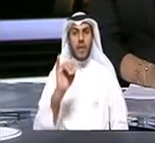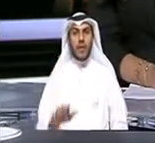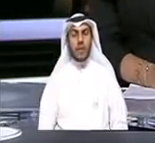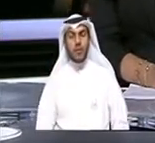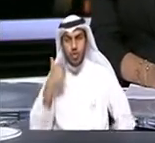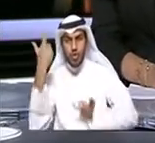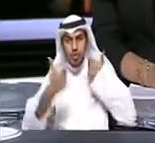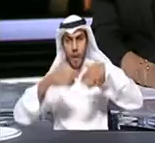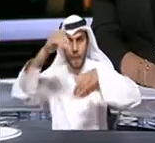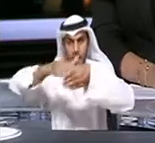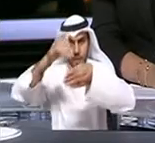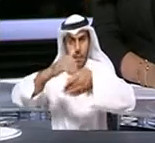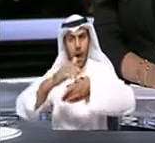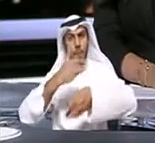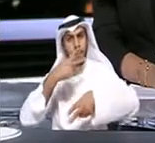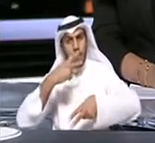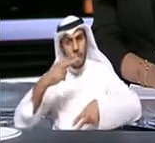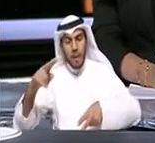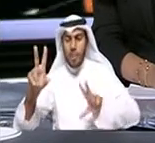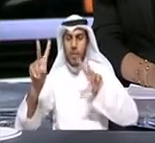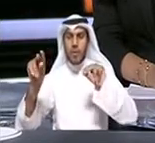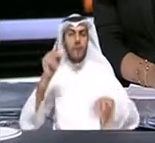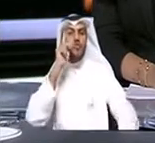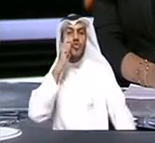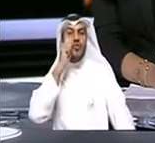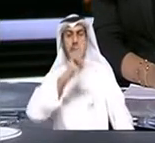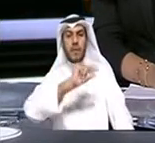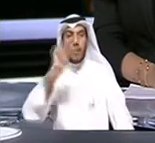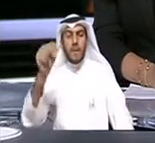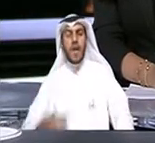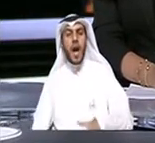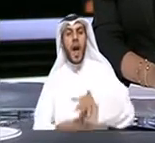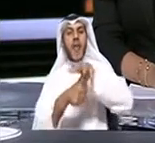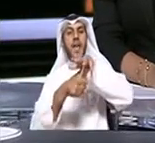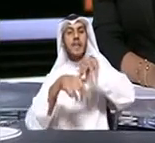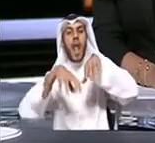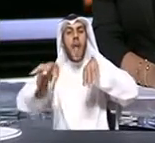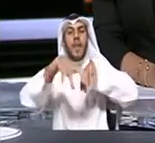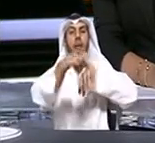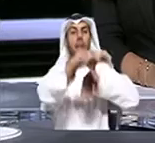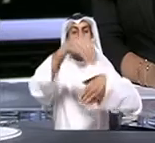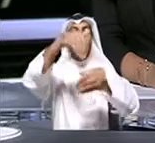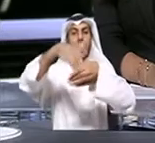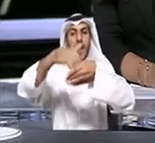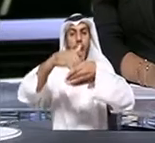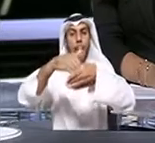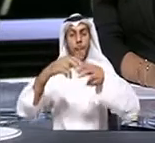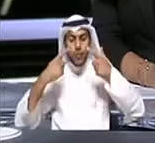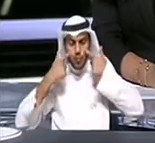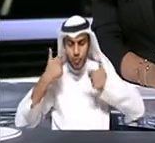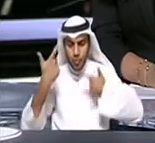الانتخاب. وسيكون لها الاختصاصات ذاتها التي يباشرها رؤساء اللجان الفرعية، وذلك بالأمر بفتح باب